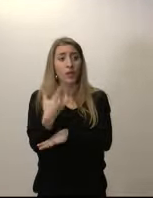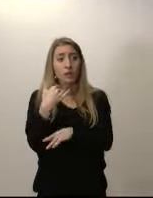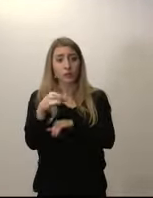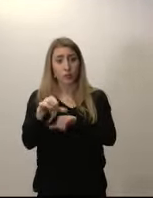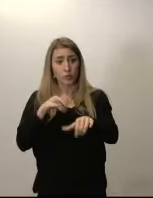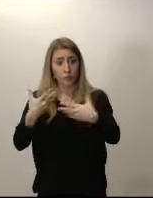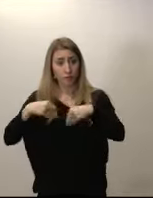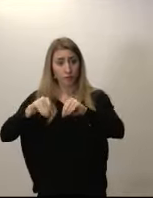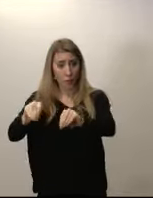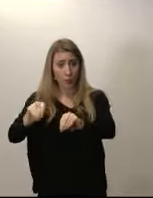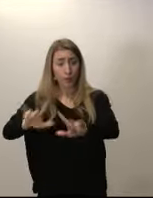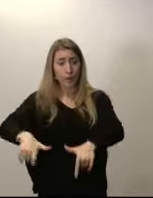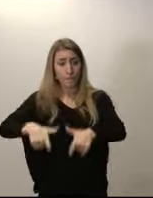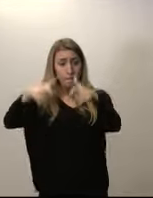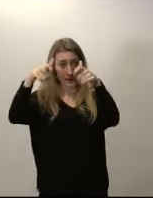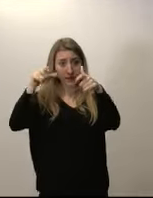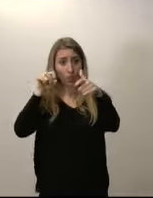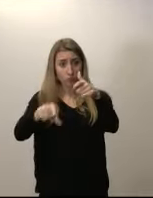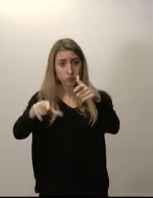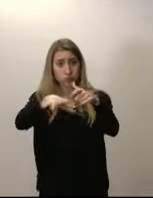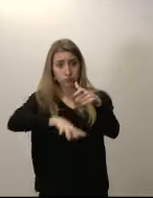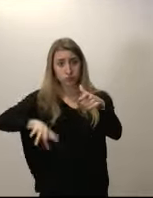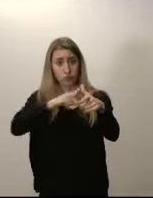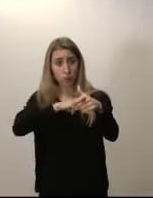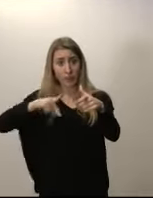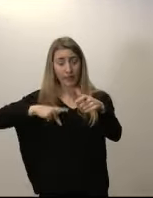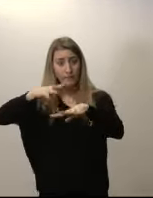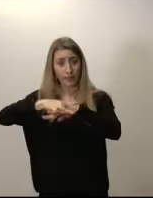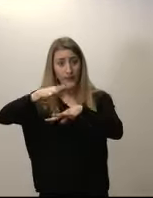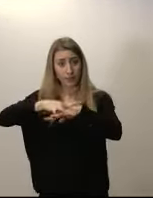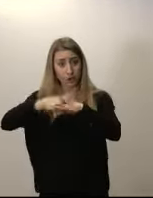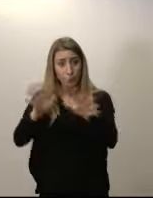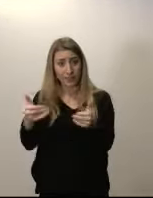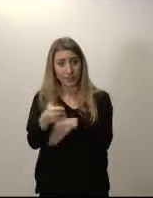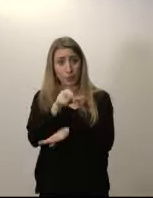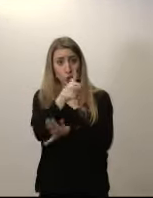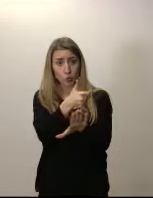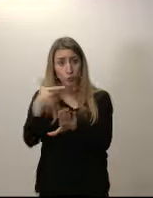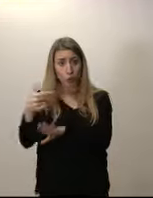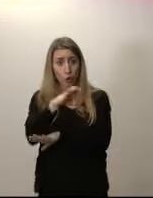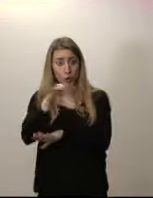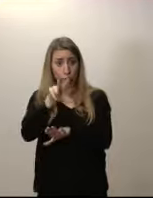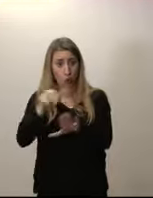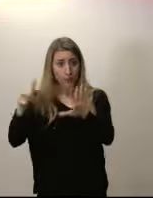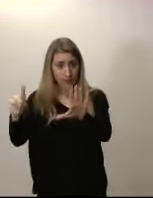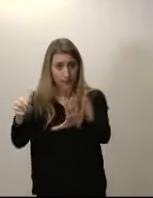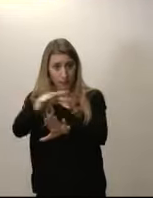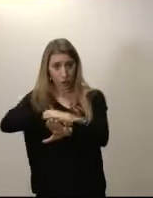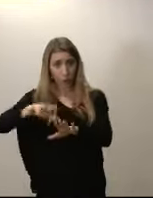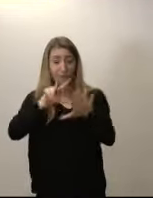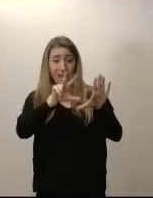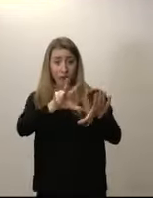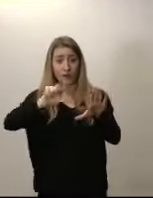vente. Le bâtiment réalisé dans la propriété cadastrée section 62-136 de 83 à